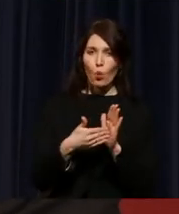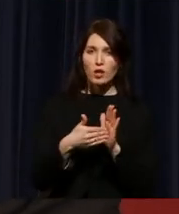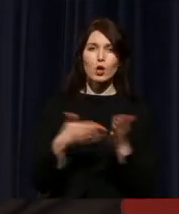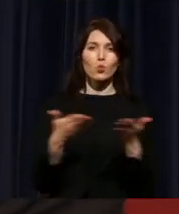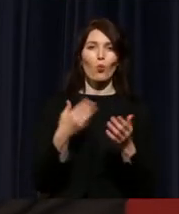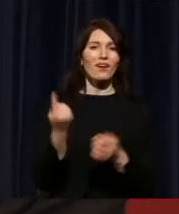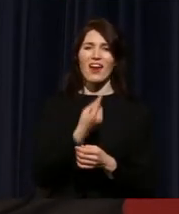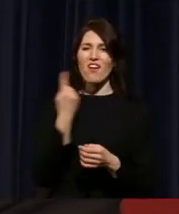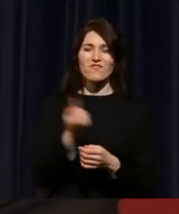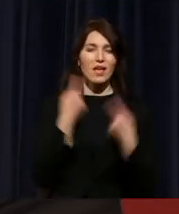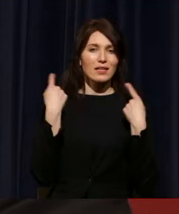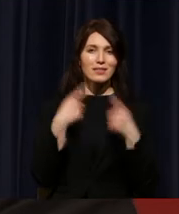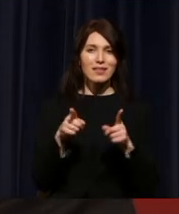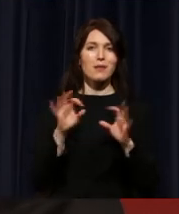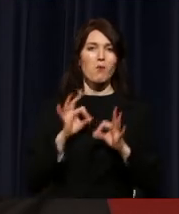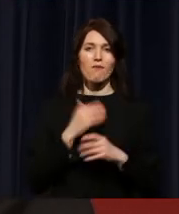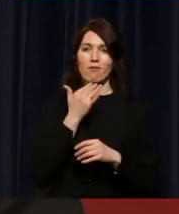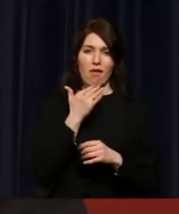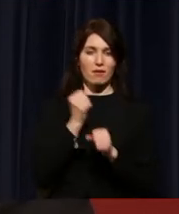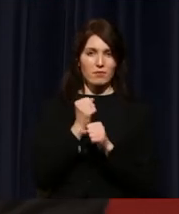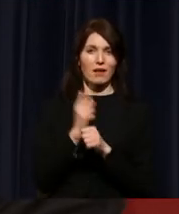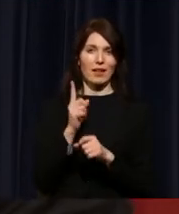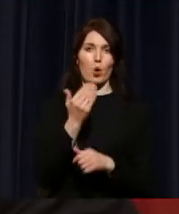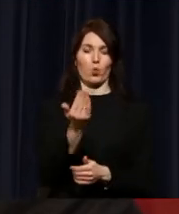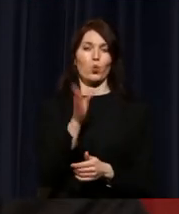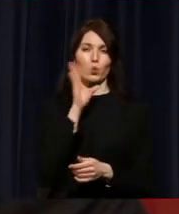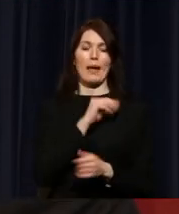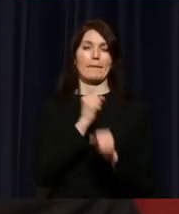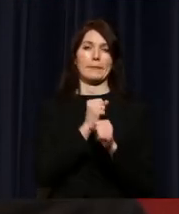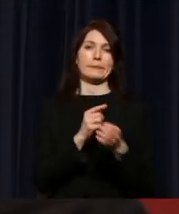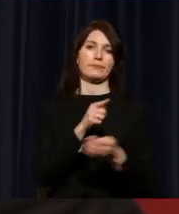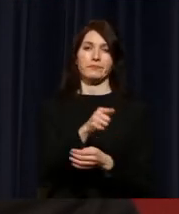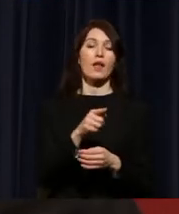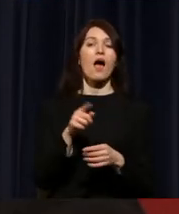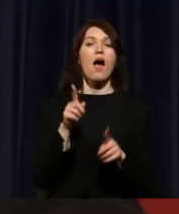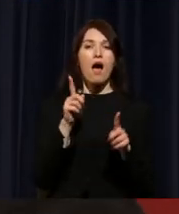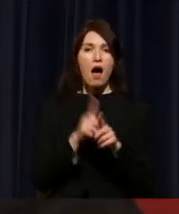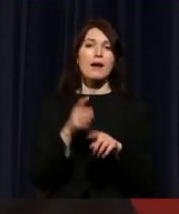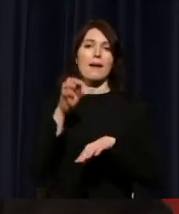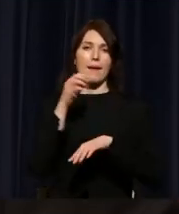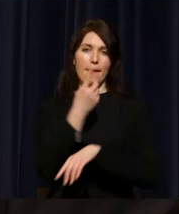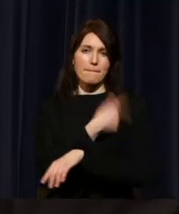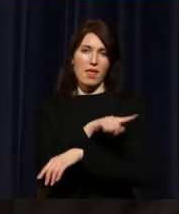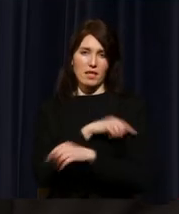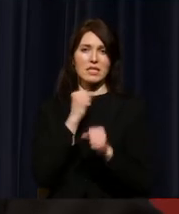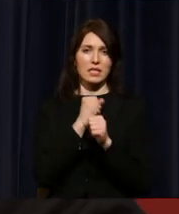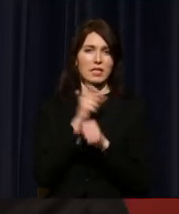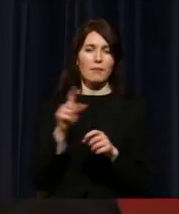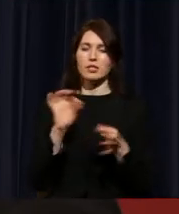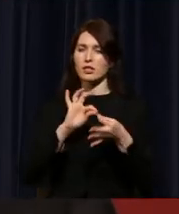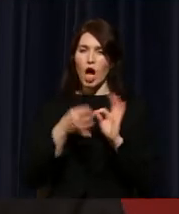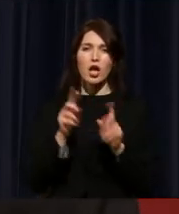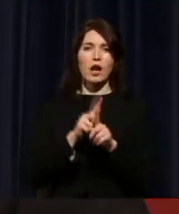kurās neviena cita profesija negribēs strādāt. Es nenoliedzami, arī mediķiem ir sarežģīta un